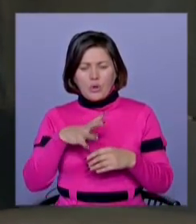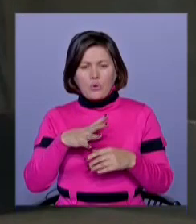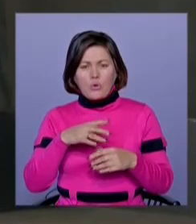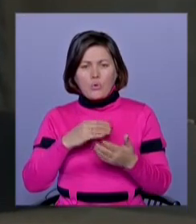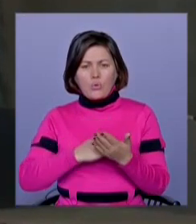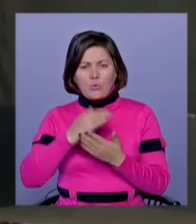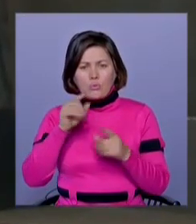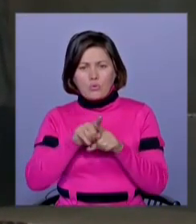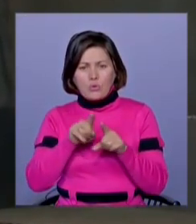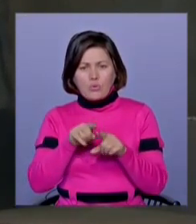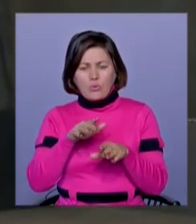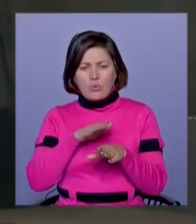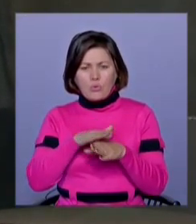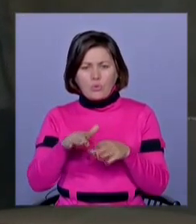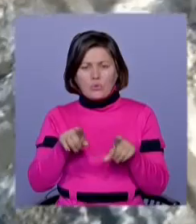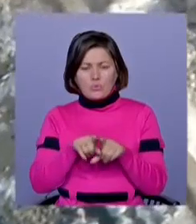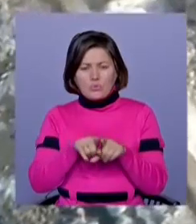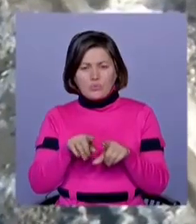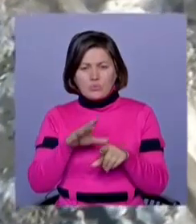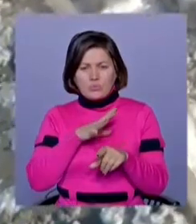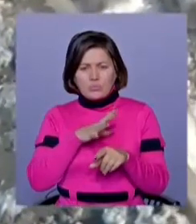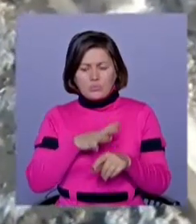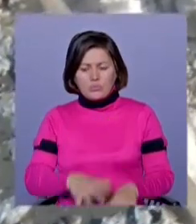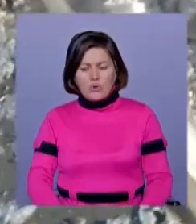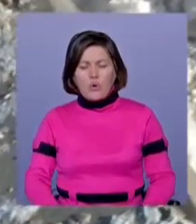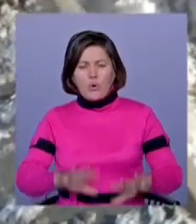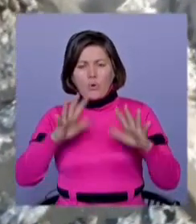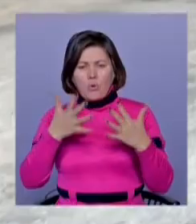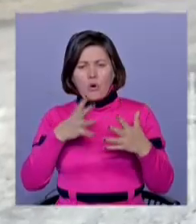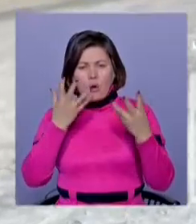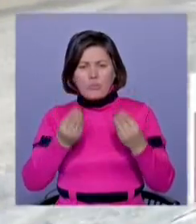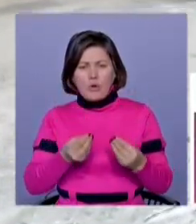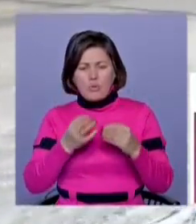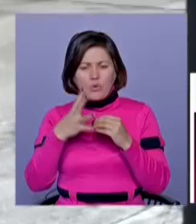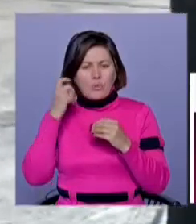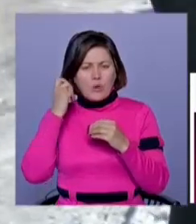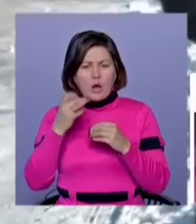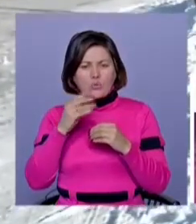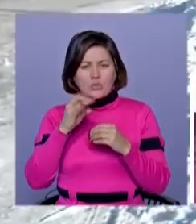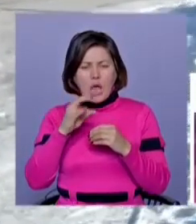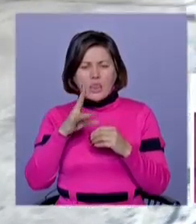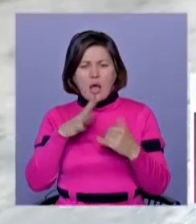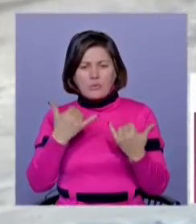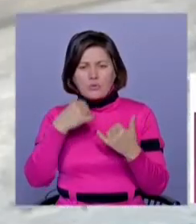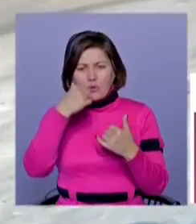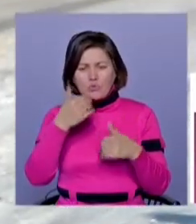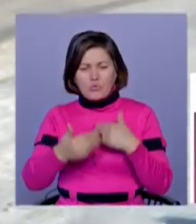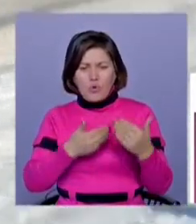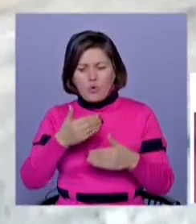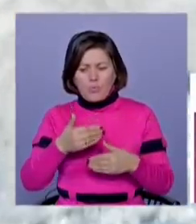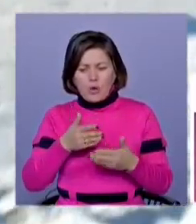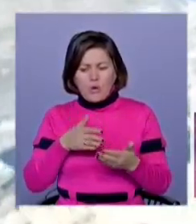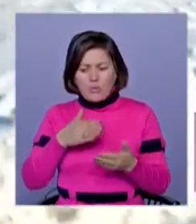кейін ауа толып шыққан ғой өзі. Қайғылы оқиға орын алатын күні 14 жастағы Аружан осы жолмен келе жатқан және